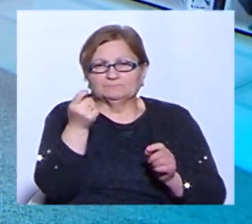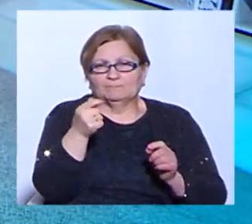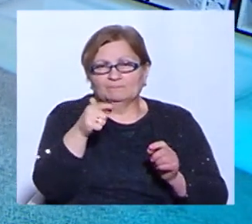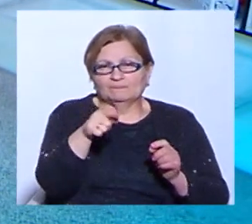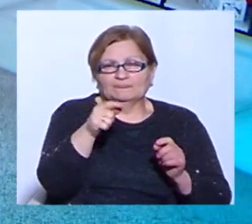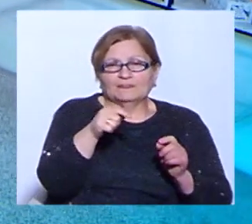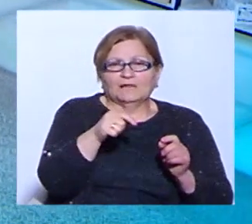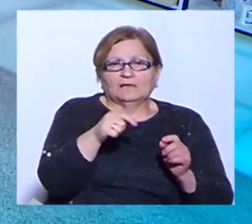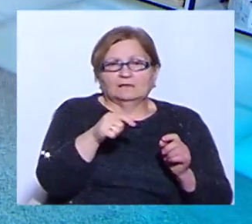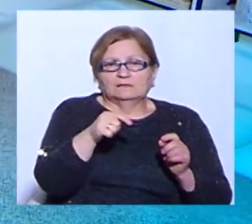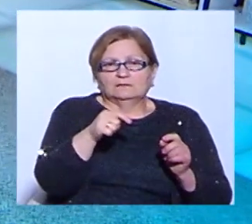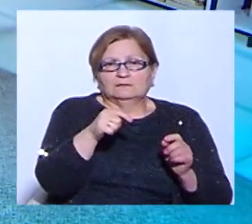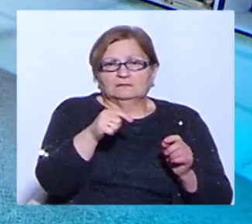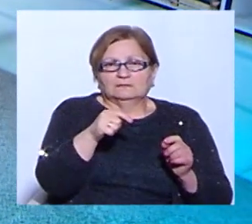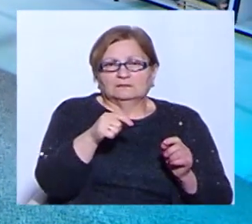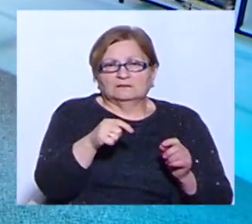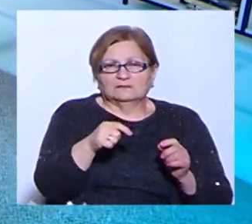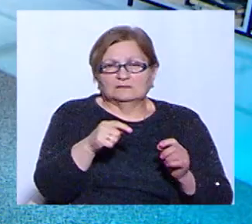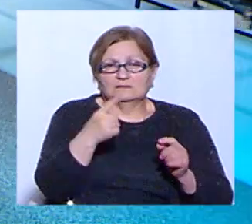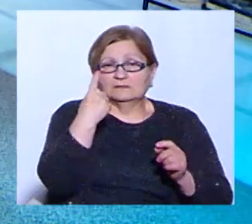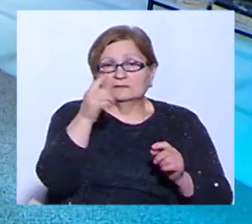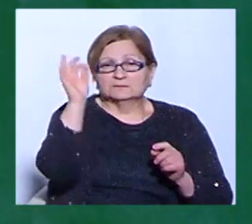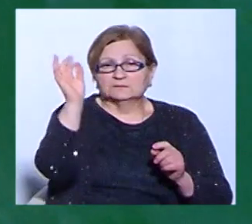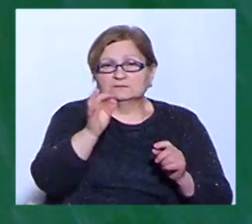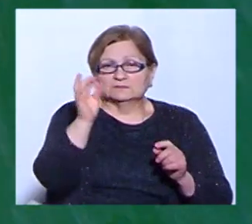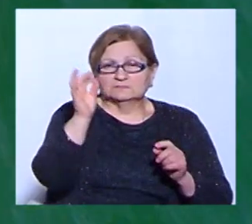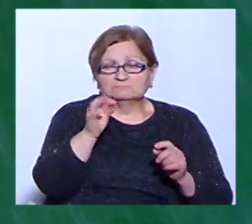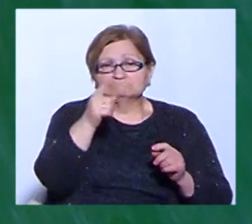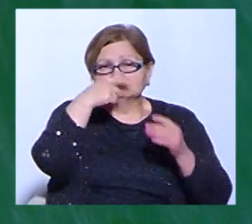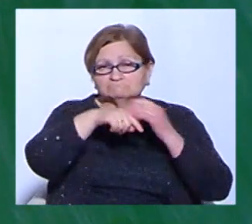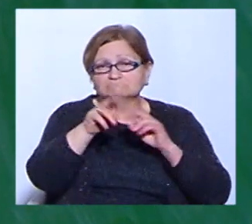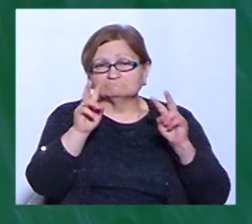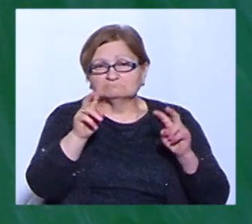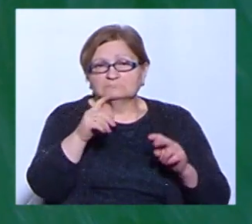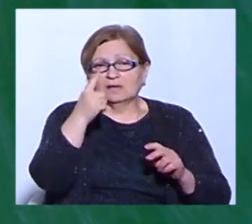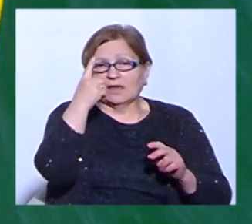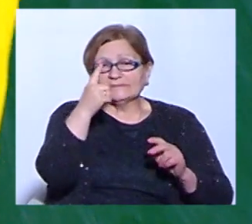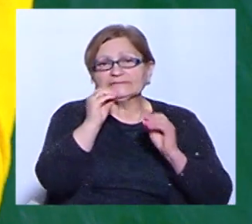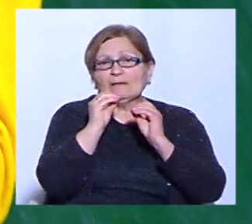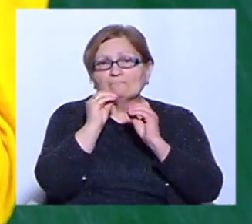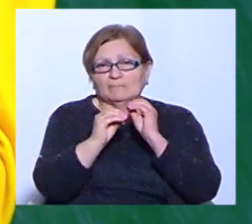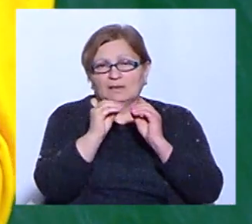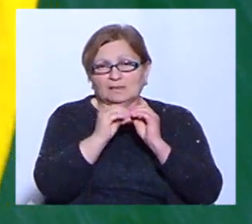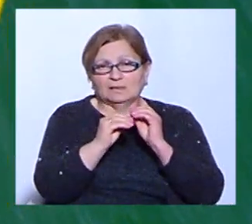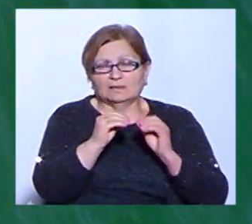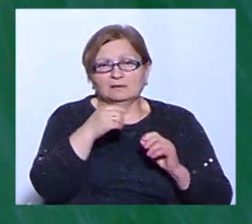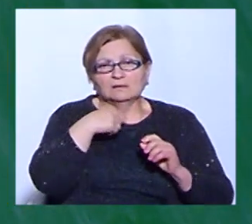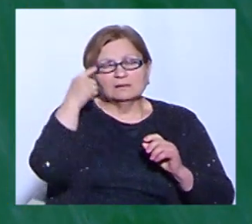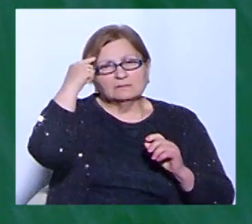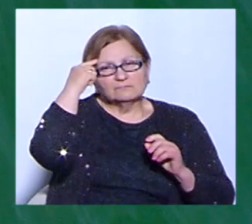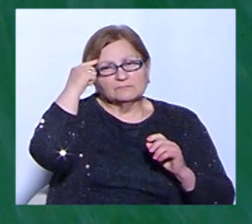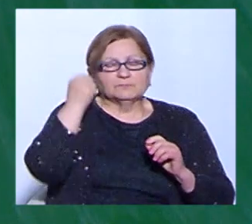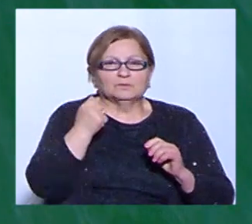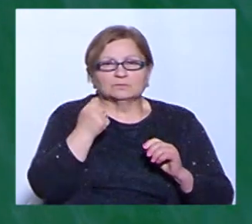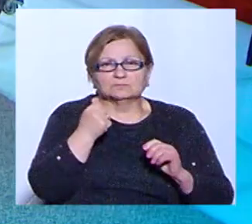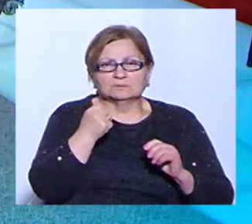ნიშნავს, ძველი ფუძი აქვს ამ სიტყვას. ესე იგი 1% ნიშნავს 1 მეასეთს. მოდი ახლა გავაგრძელოთ ფიქრი აღნიშნული კანონზომიერებით და